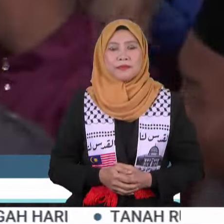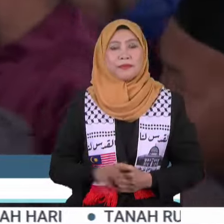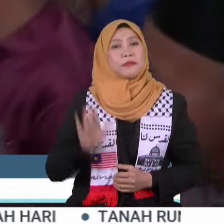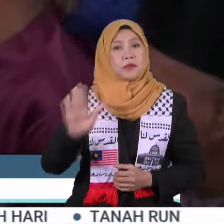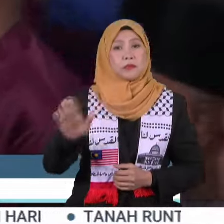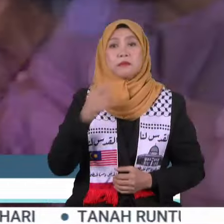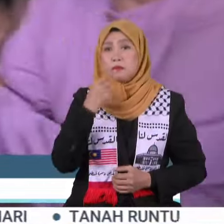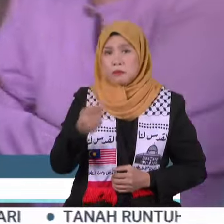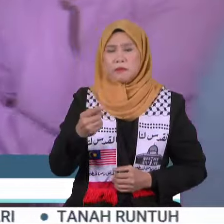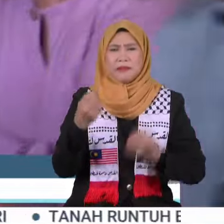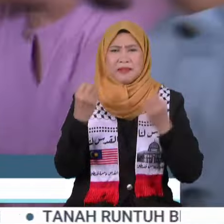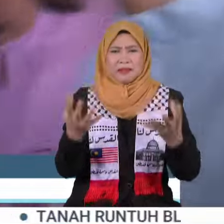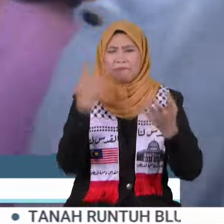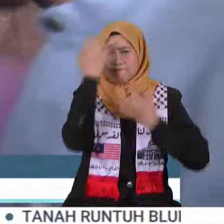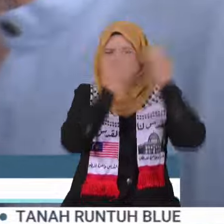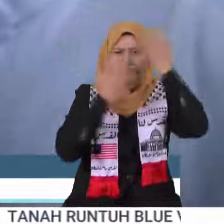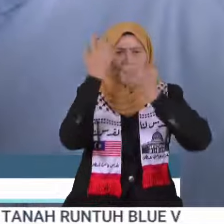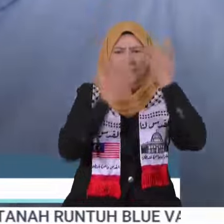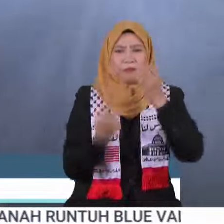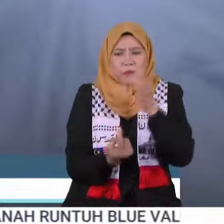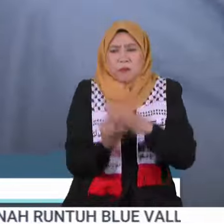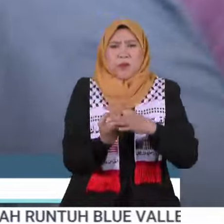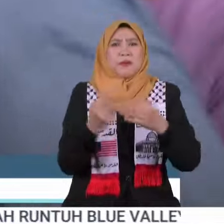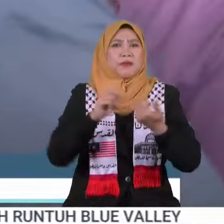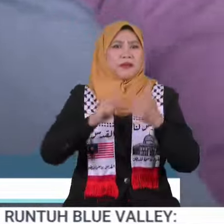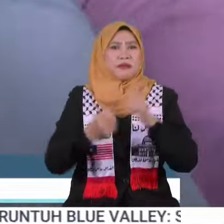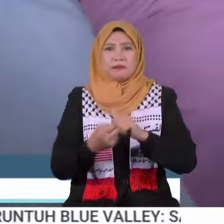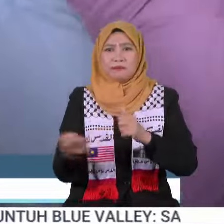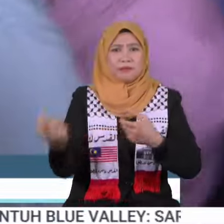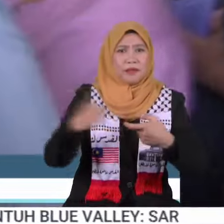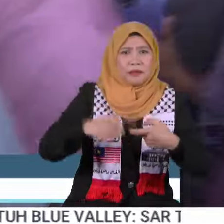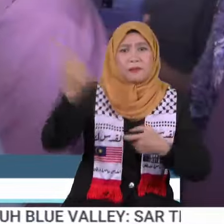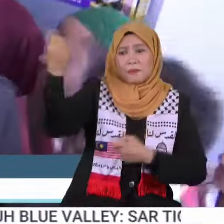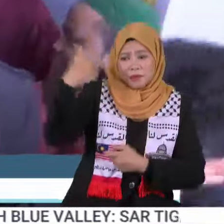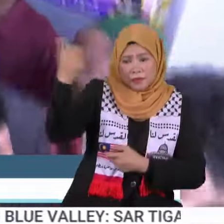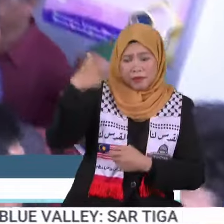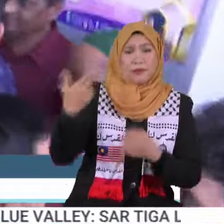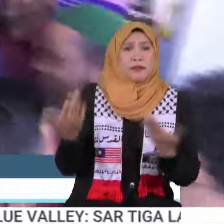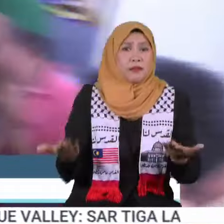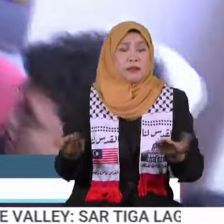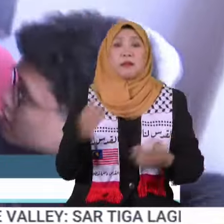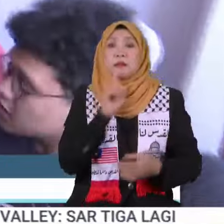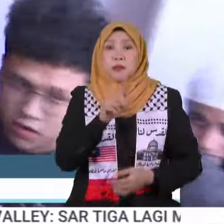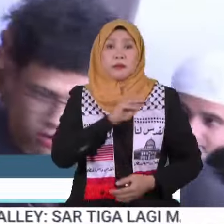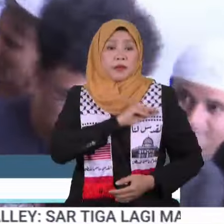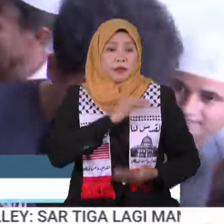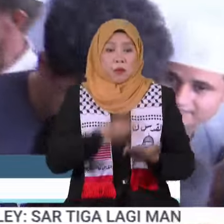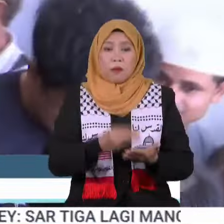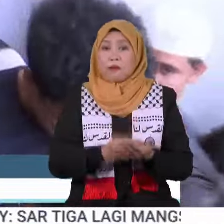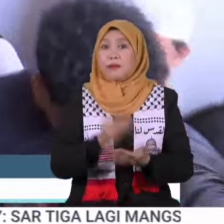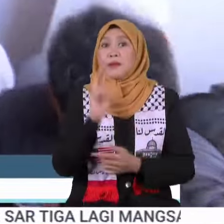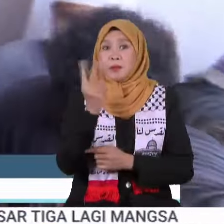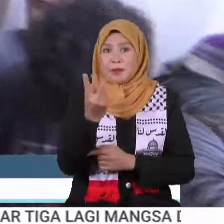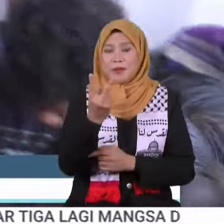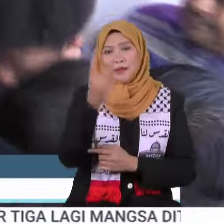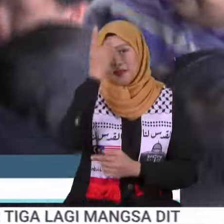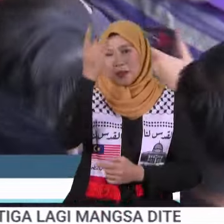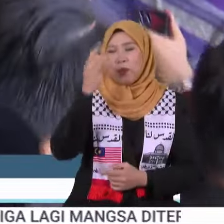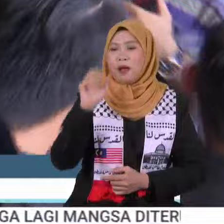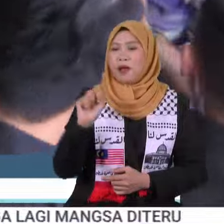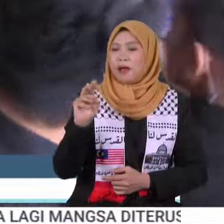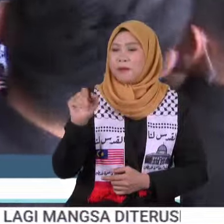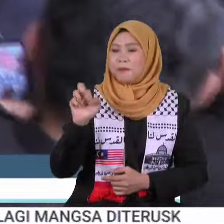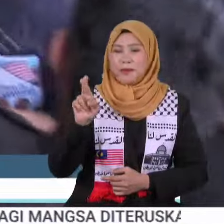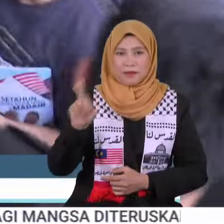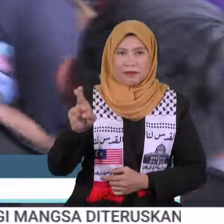Beliau mengakui banyak kekeliruan timbul berhubung isu ini. Justru kenyataan susulan bakal dibuat Menteri Kewangan kedua, Datuk Seri Amir Hamzah